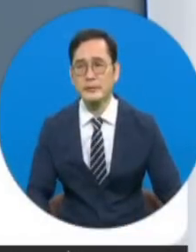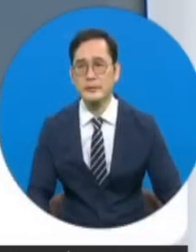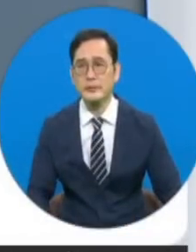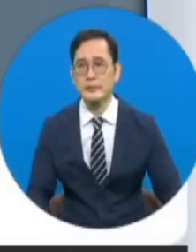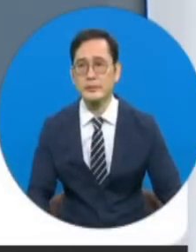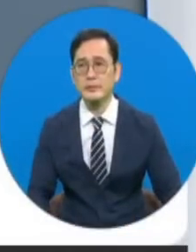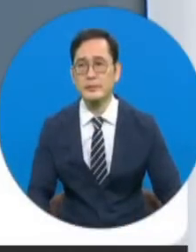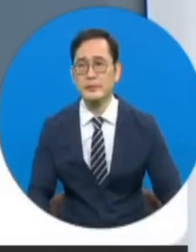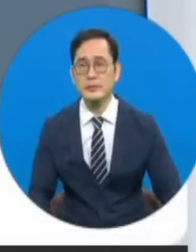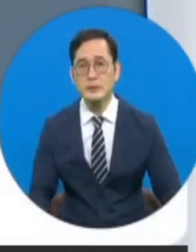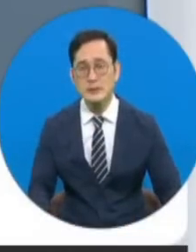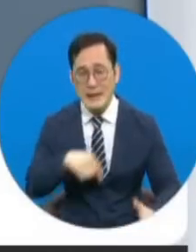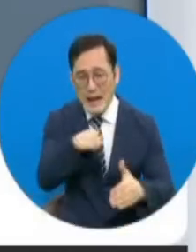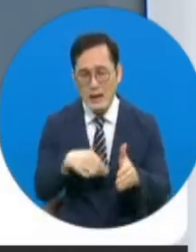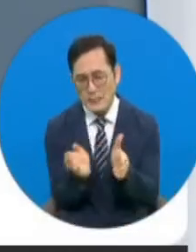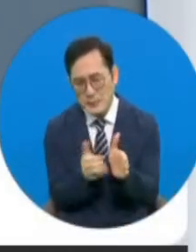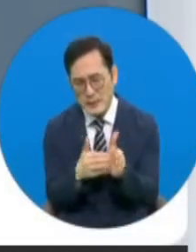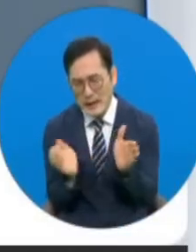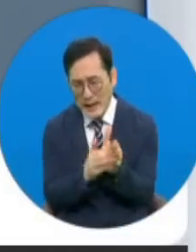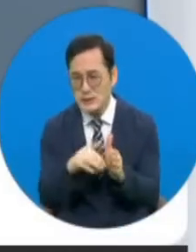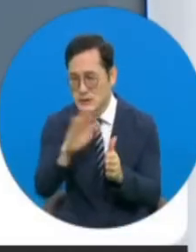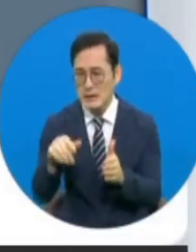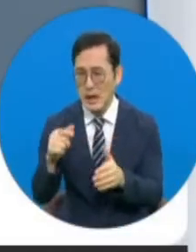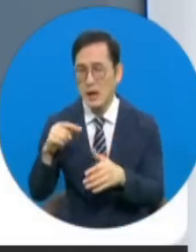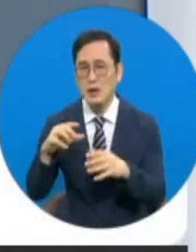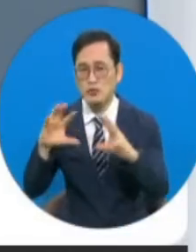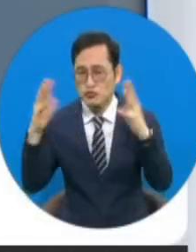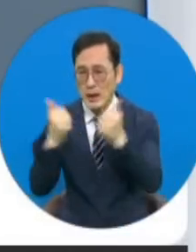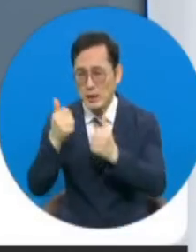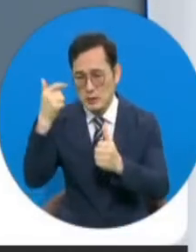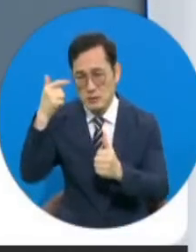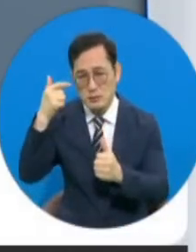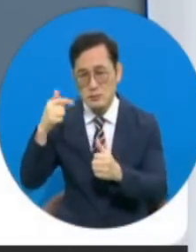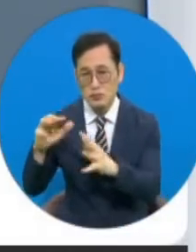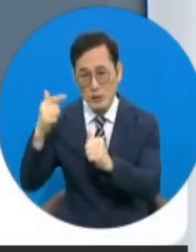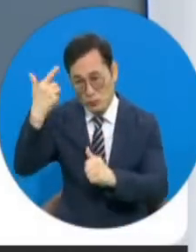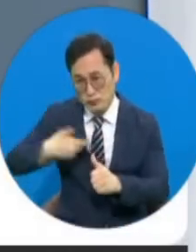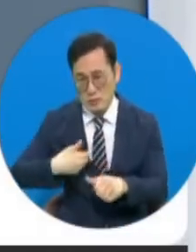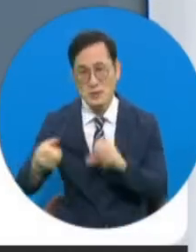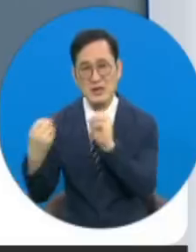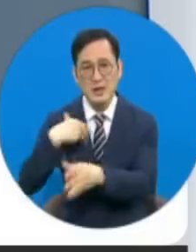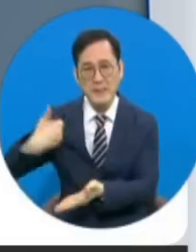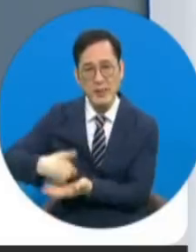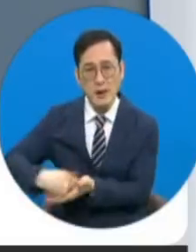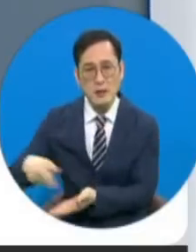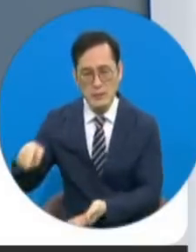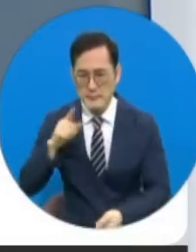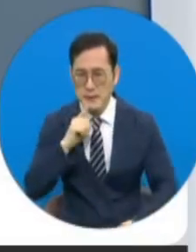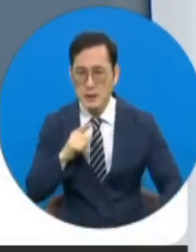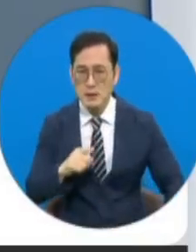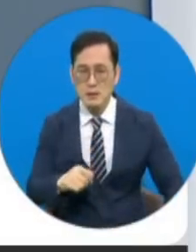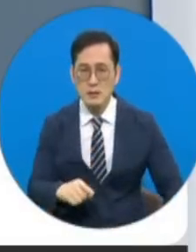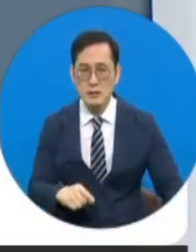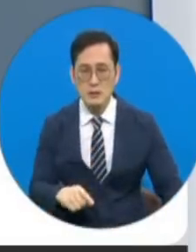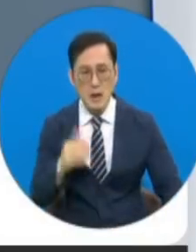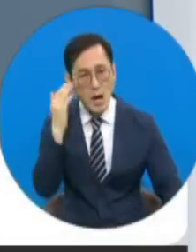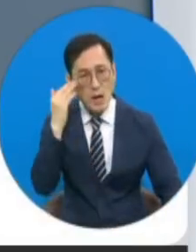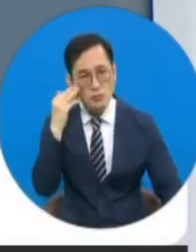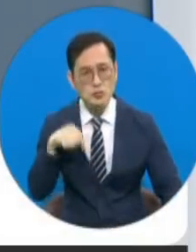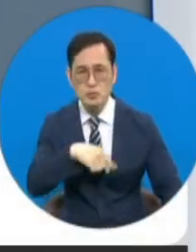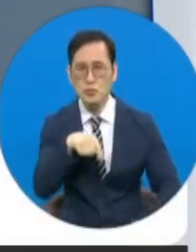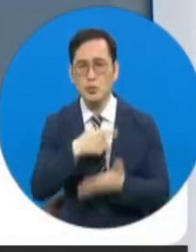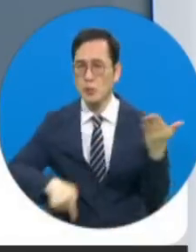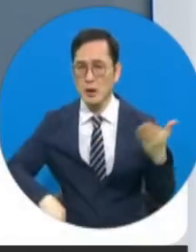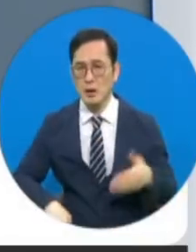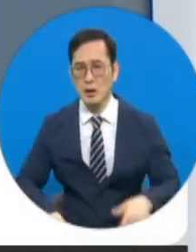보고 있는데 이런 내부에 있는 기밀 정보들을 다 그 자리에서 공개적으로 묻는 것이 대한민국 국가안보의 실익이 있겠습니까 그렇지